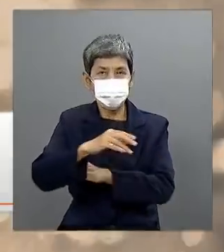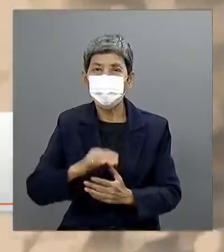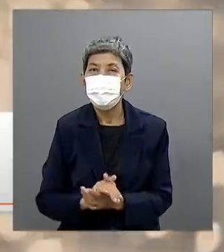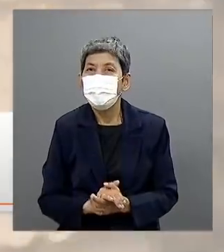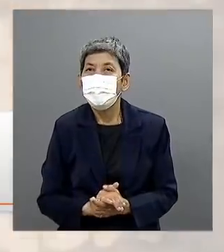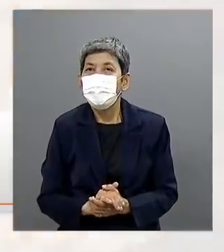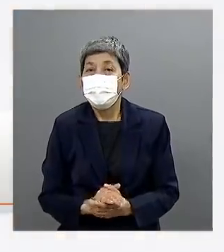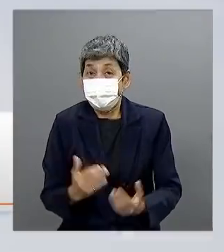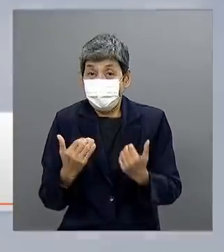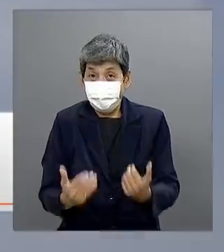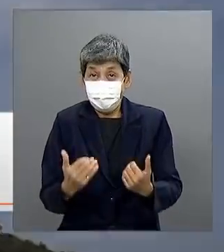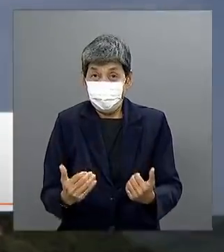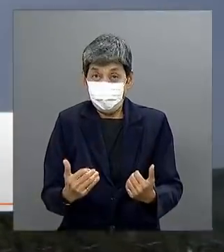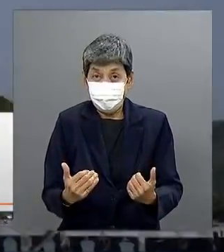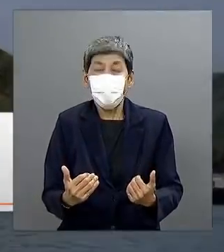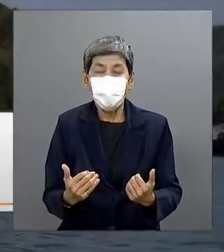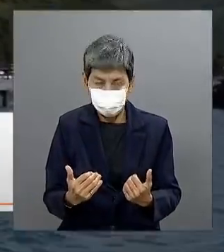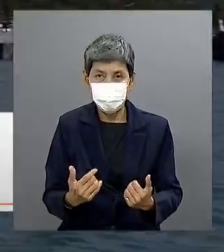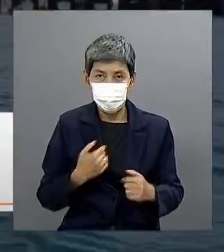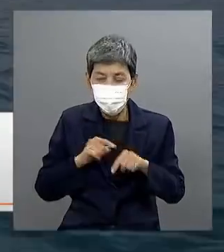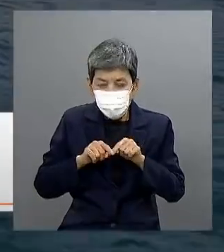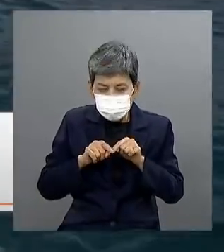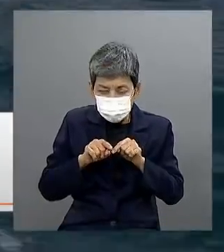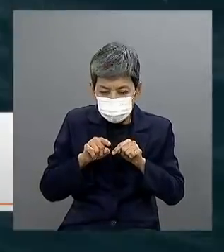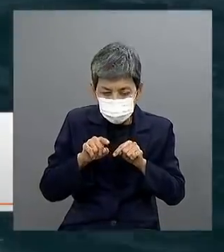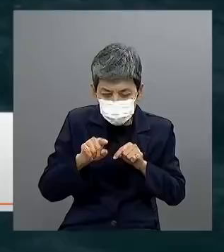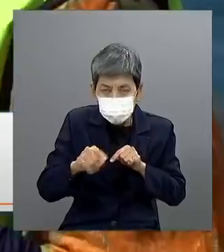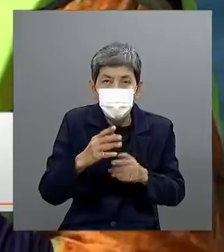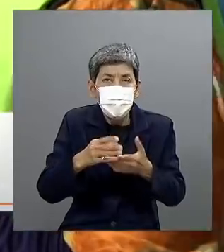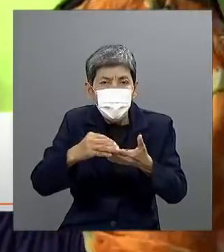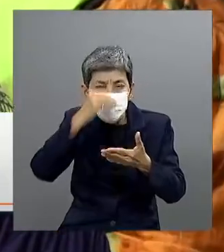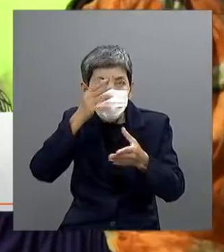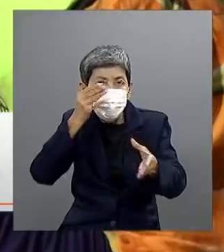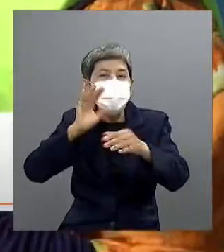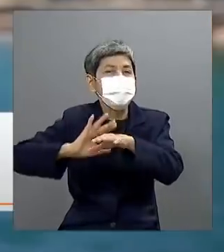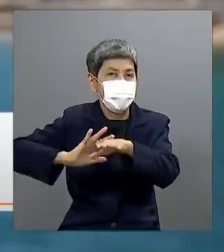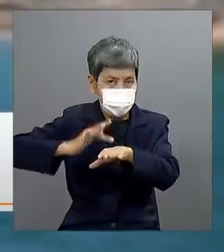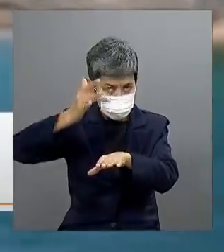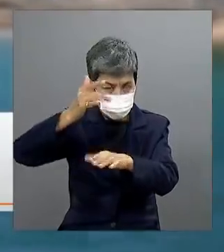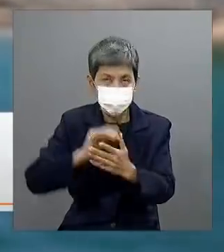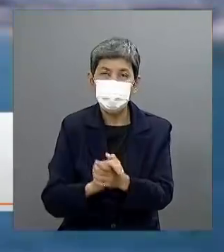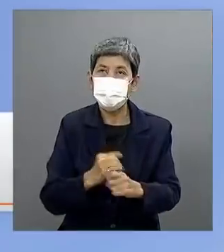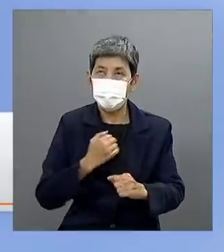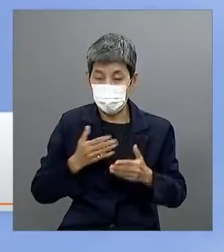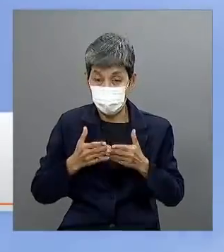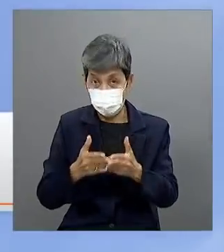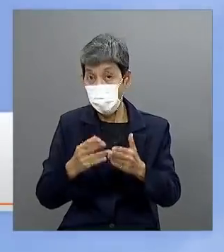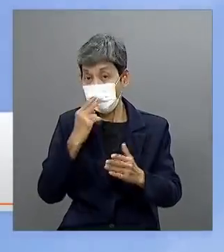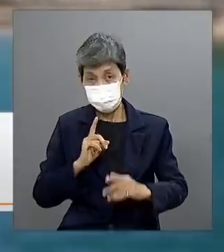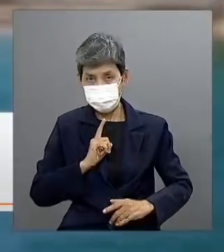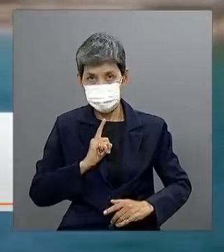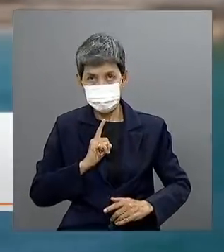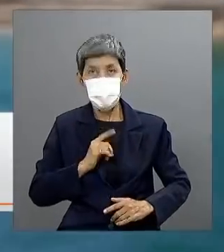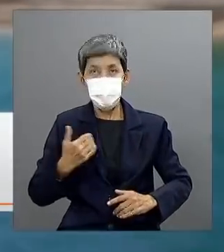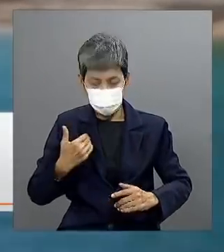นี้ก็ได้เวลาที่เราจะเดินทางไปยังแหล่งเรียนรู้ทางธรรมชาติแห่งใหม่แต่โบ๊ทไม่ได้มาแค่คนเดียวนะครับยังมีพี่ๆหน่